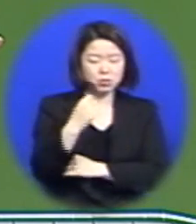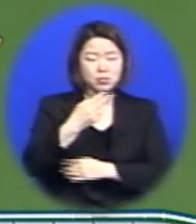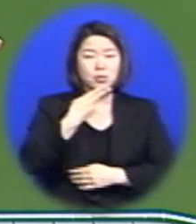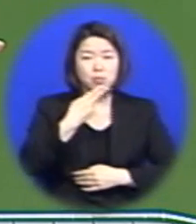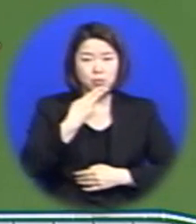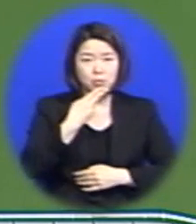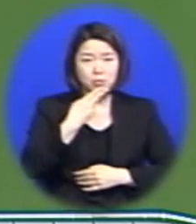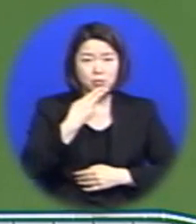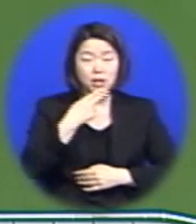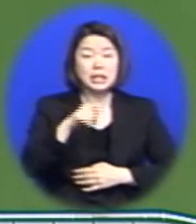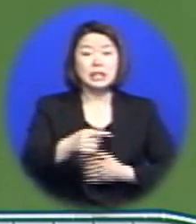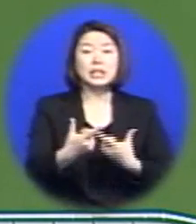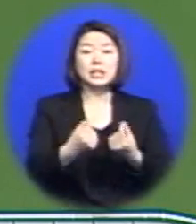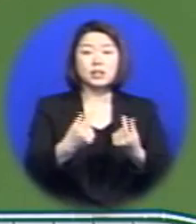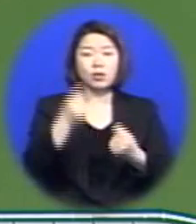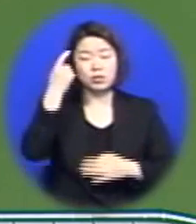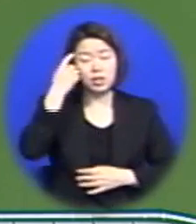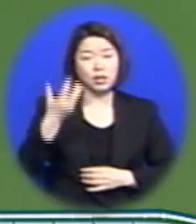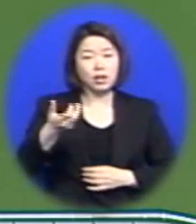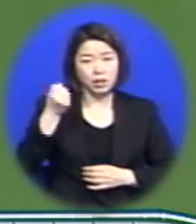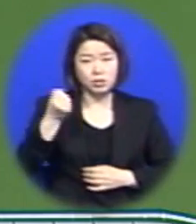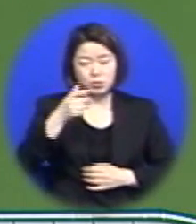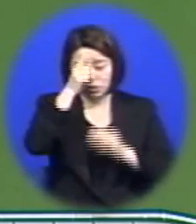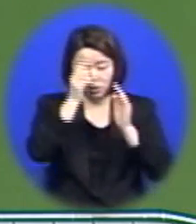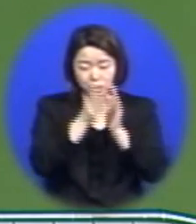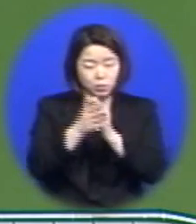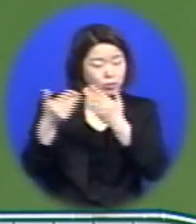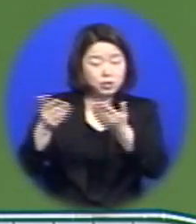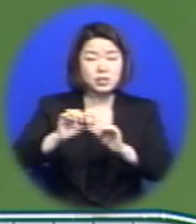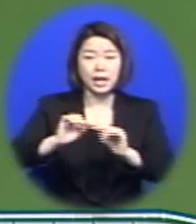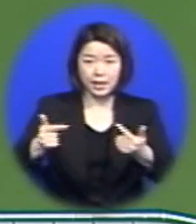잃어버렸어 만약에 그렇게 기도하지 않았다면